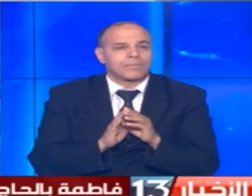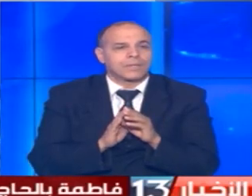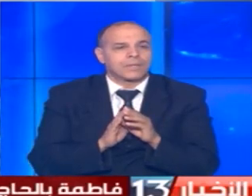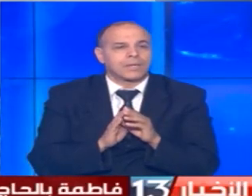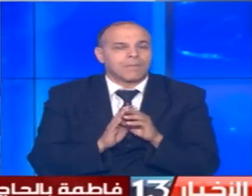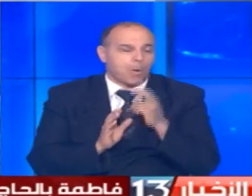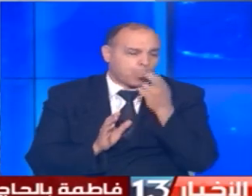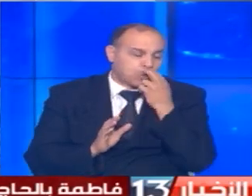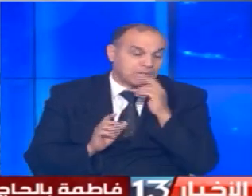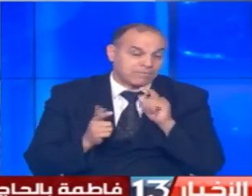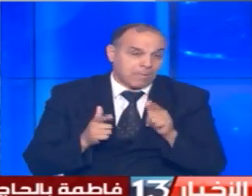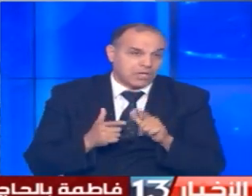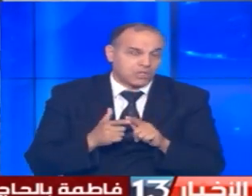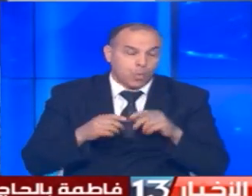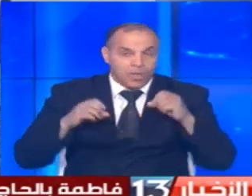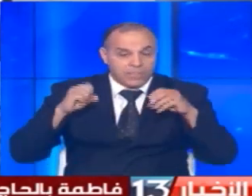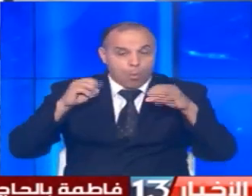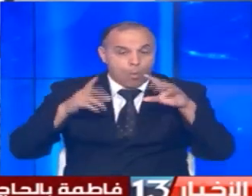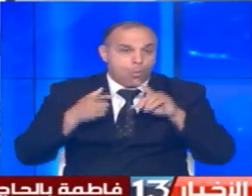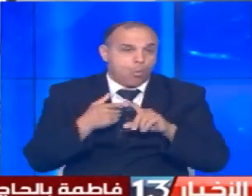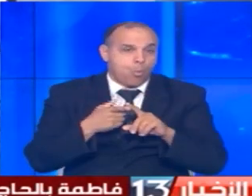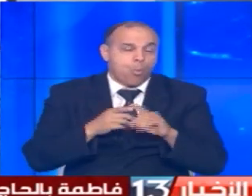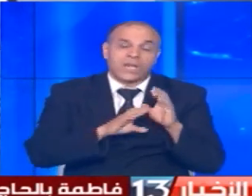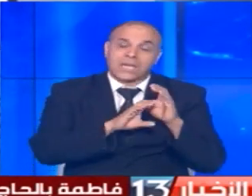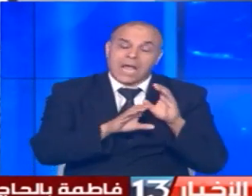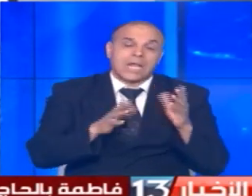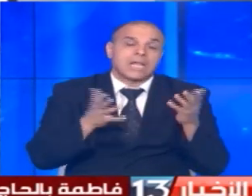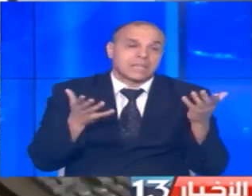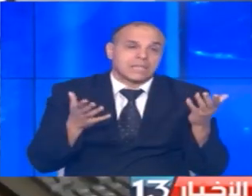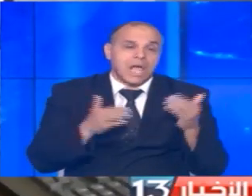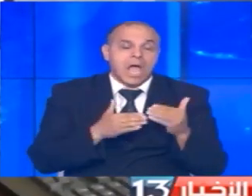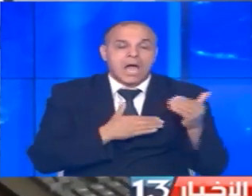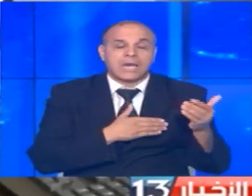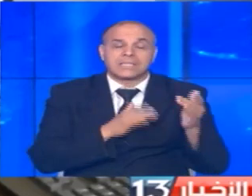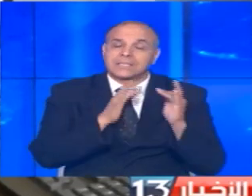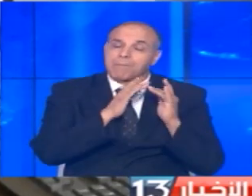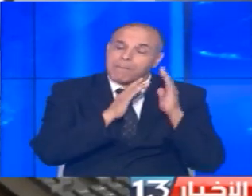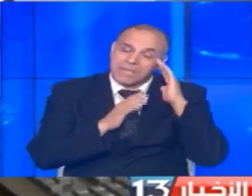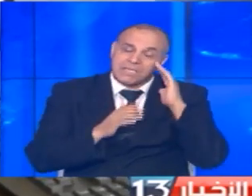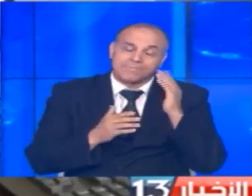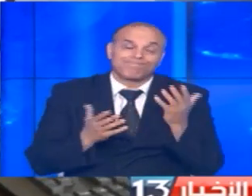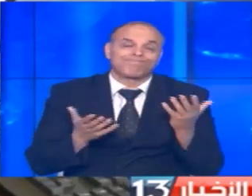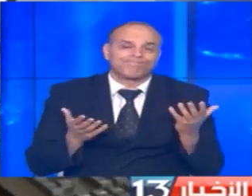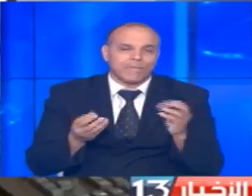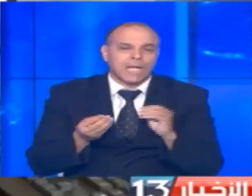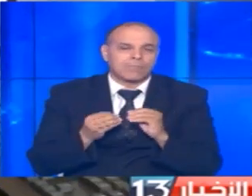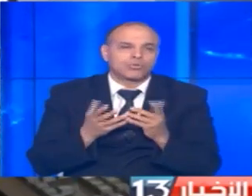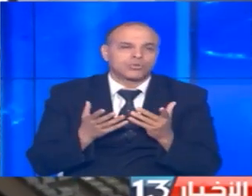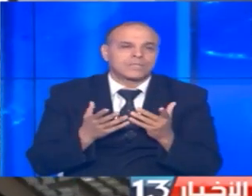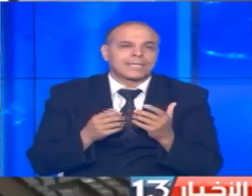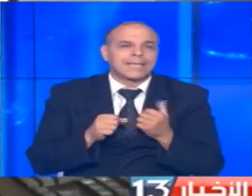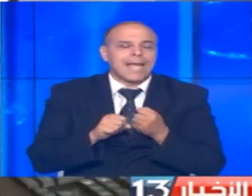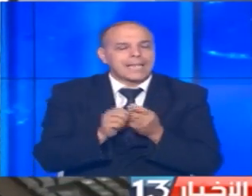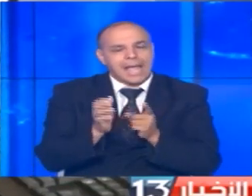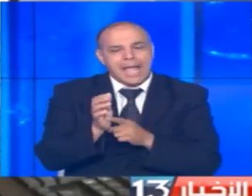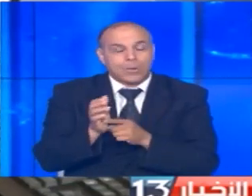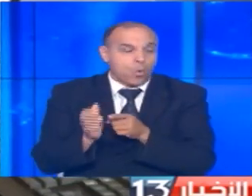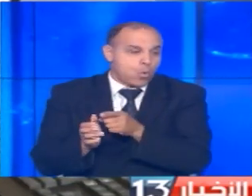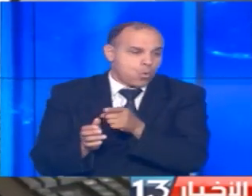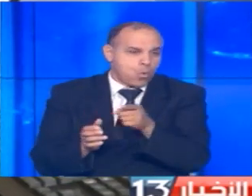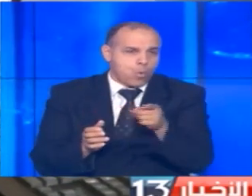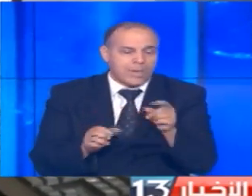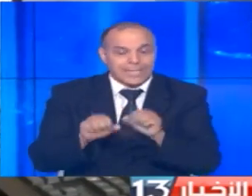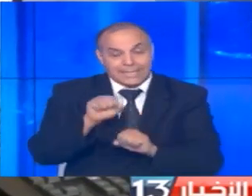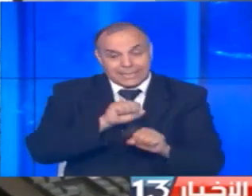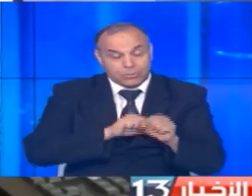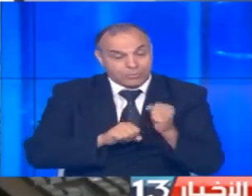بالأمن وبالإنارة وبالنقل خارج المبيت، ما زلت معناها يلزمنا نزيدوا ناكدوا على النسق